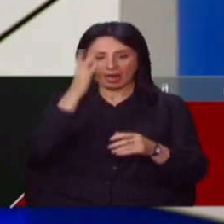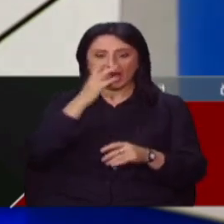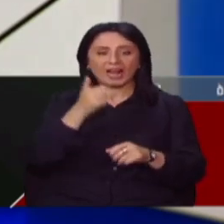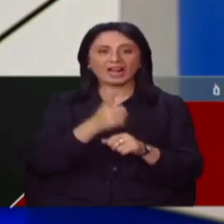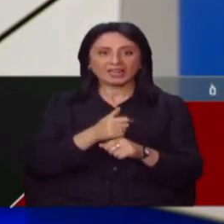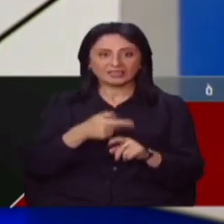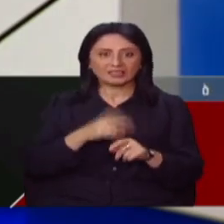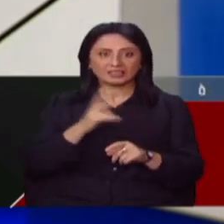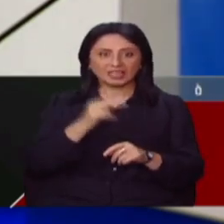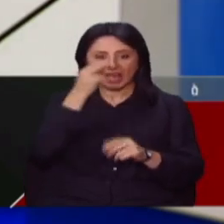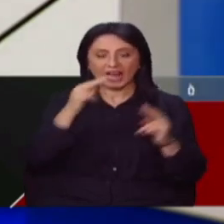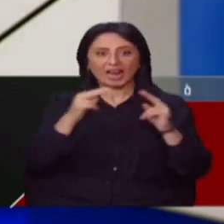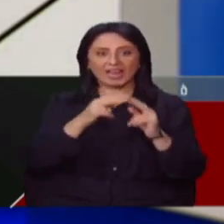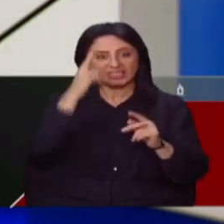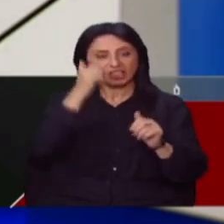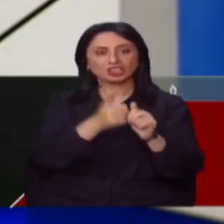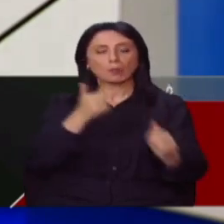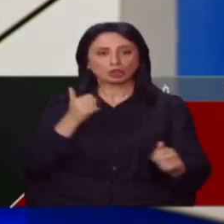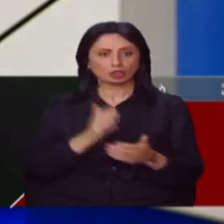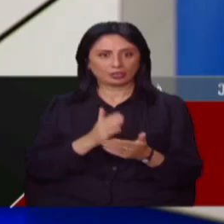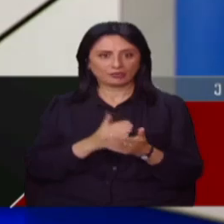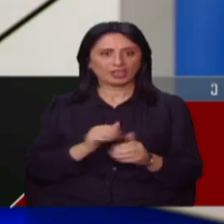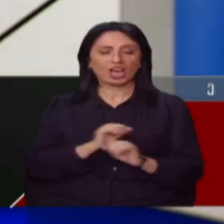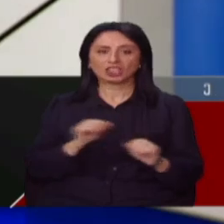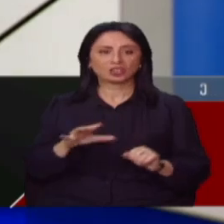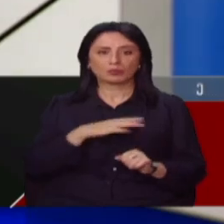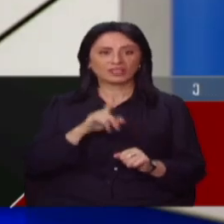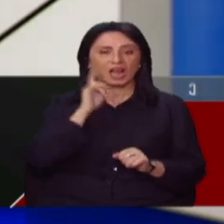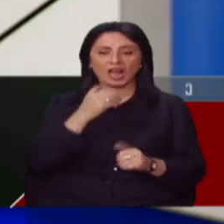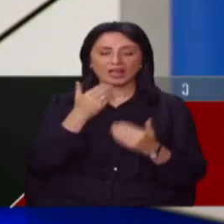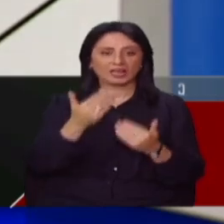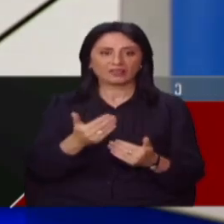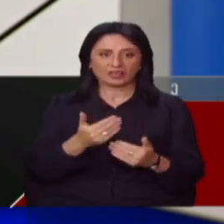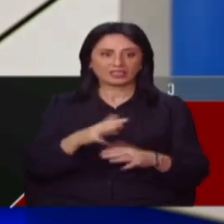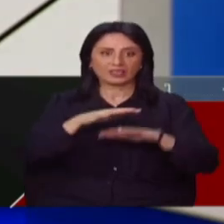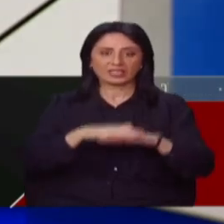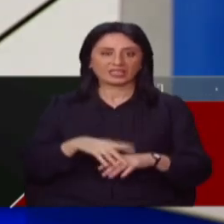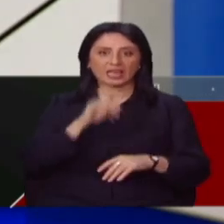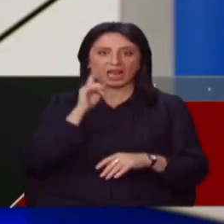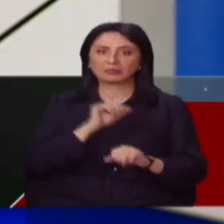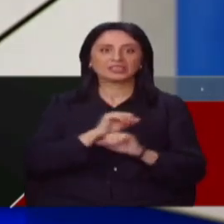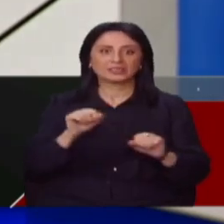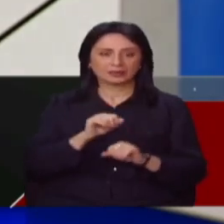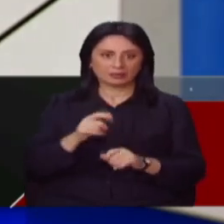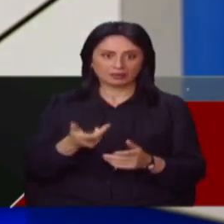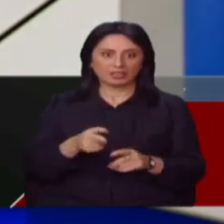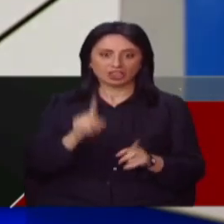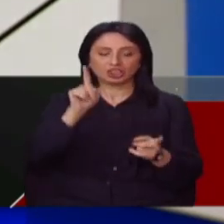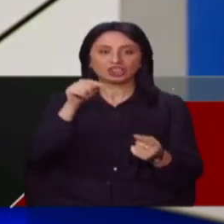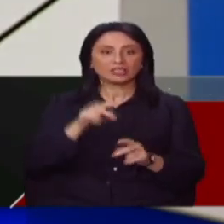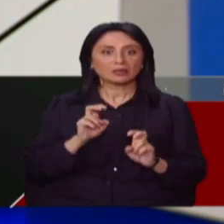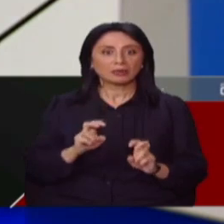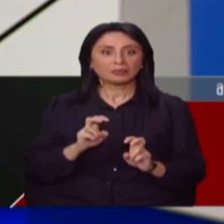ეკლესია, რომელიც არის ჩამორჩენილი თურმე, არ შეიძლება იყოს ახალგაზრდების დასაყრდენი, ქართული ახალგაზრდების დასაყრდენი.